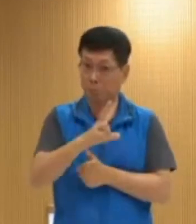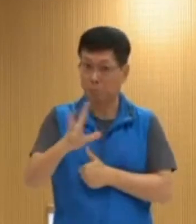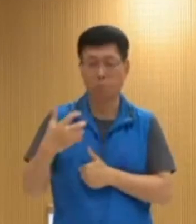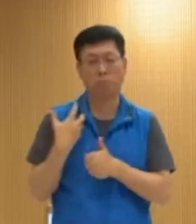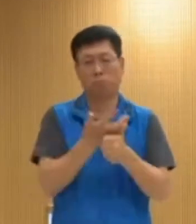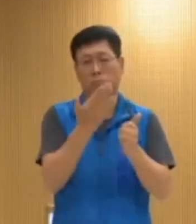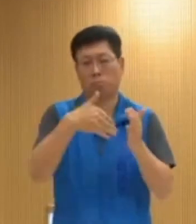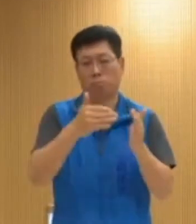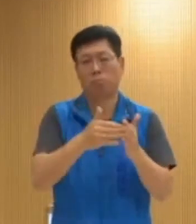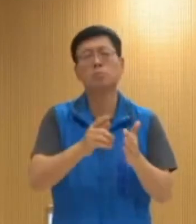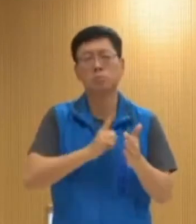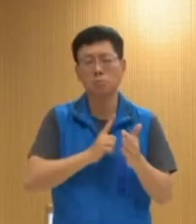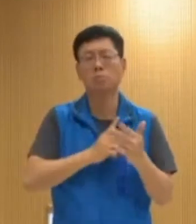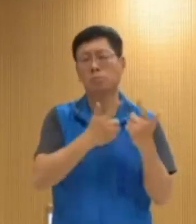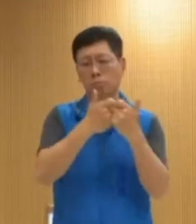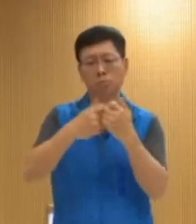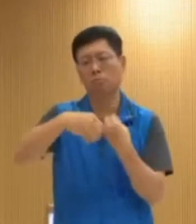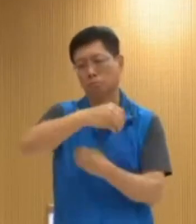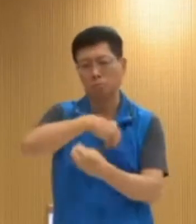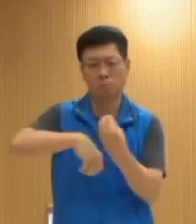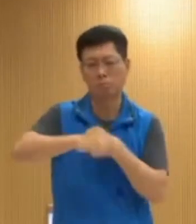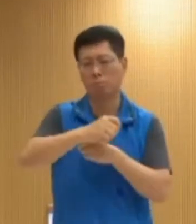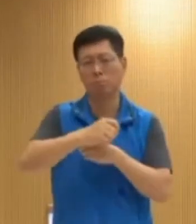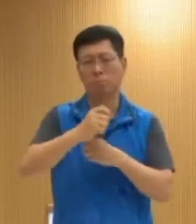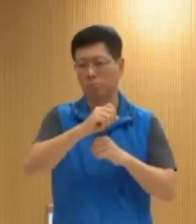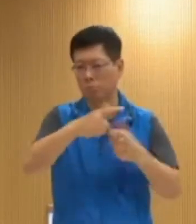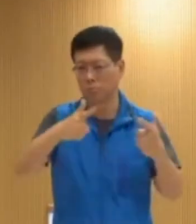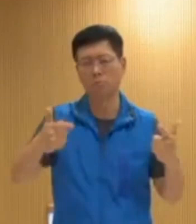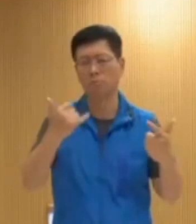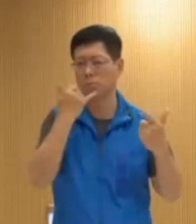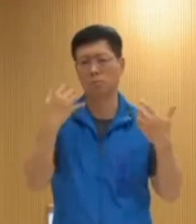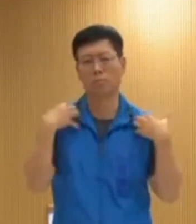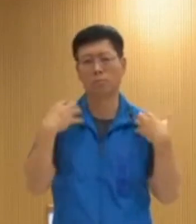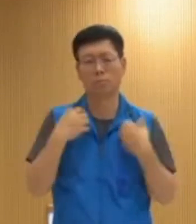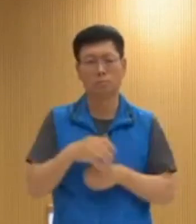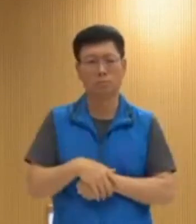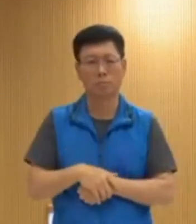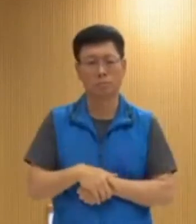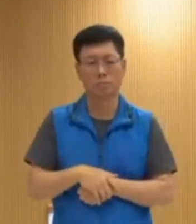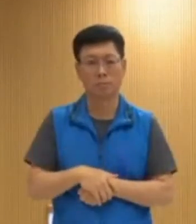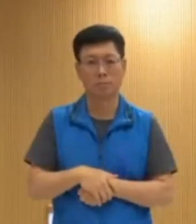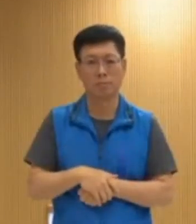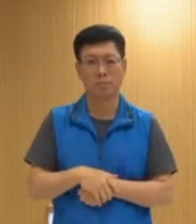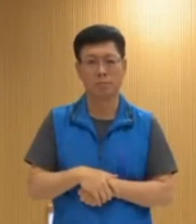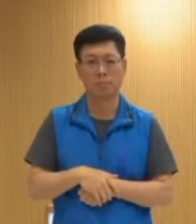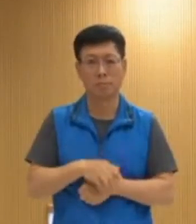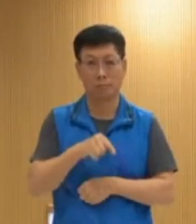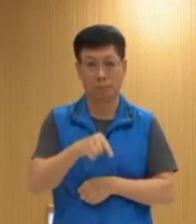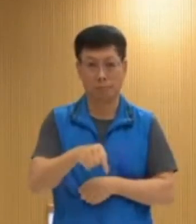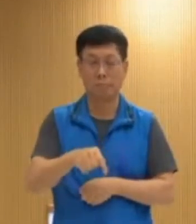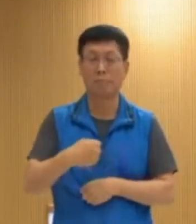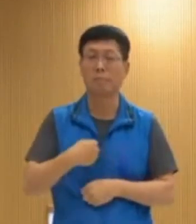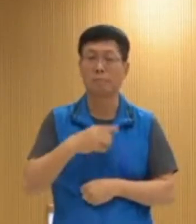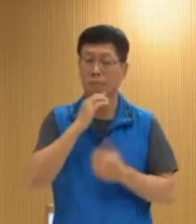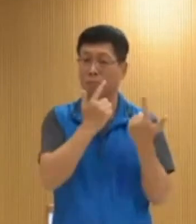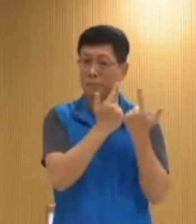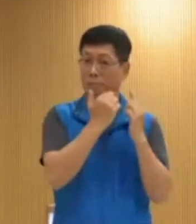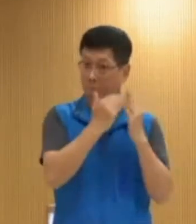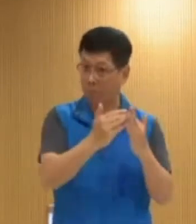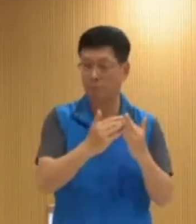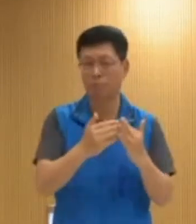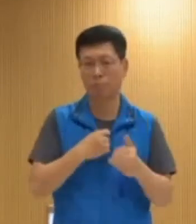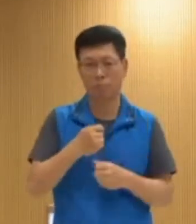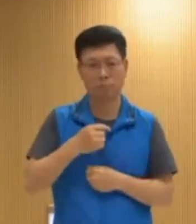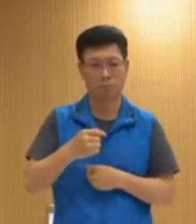校以弹性多元的方式来做处理。这个部分我们跟台北市会